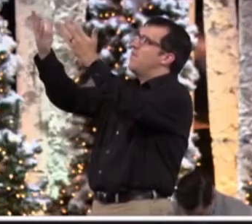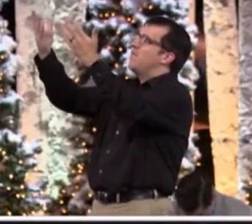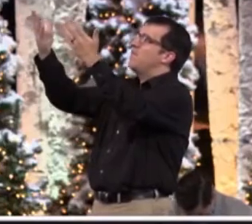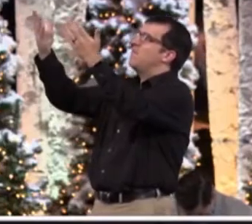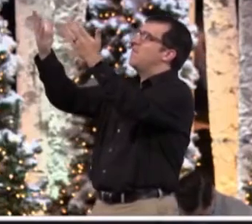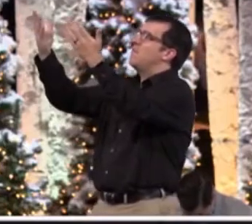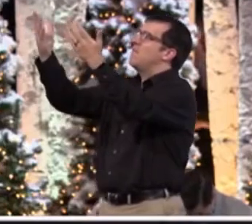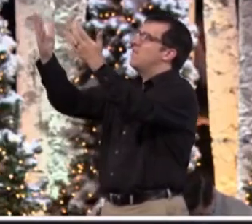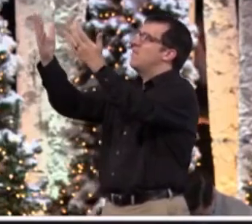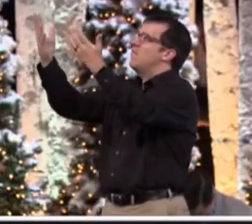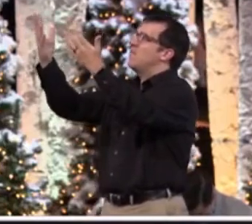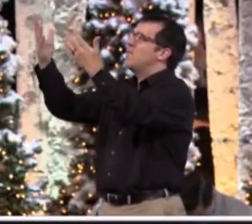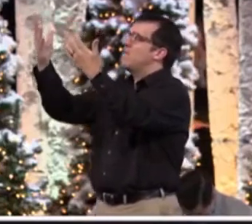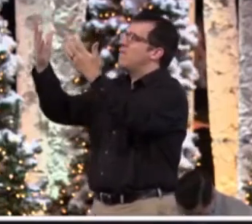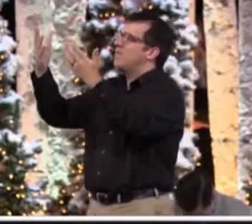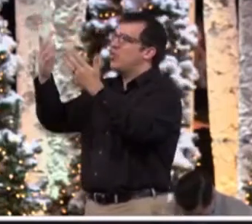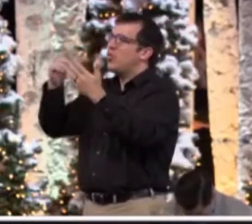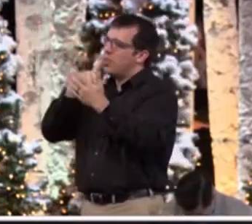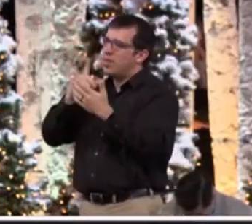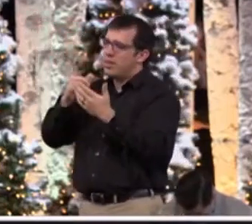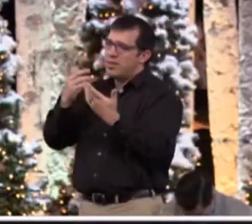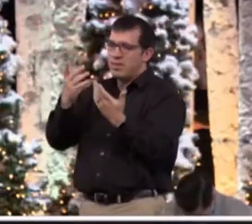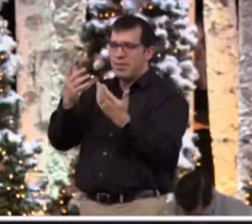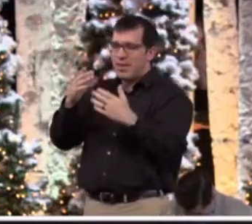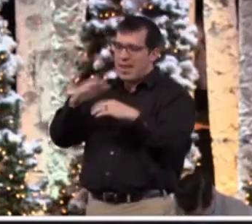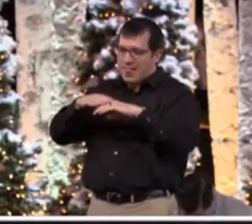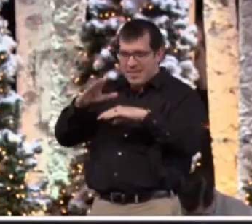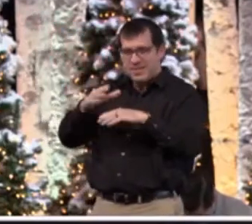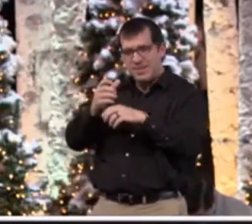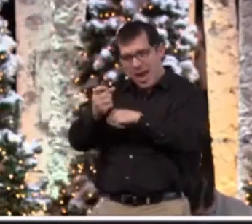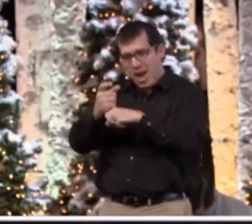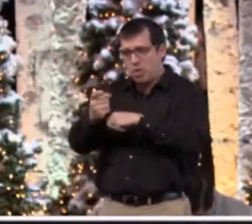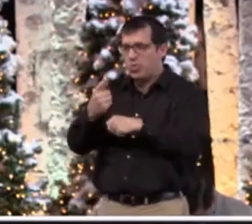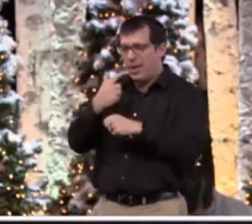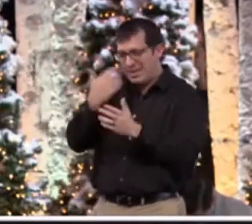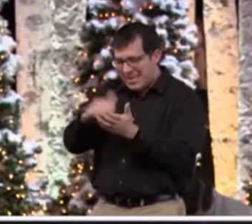कम्तीमा वार्षिक रूपमा यो कुरा भन्ने, परमेश्वर तपाईँले संसारमा